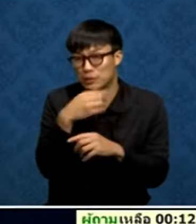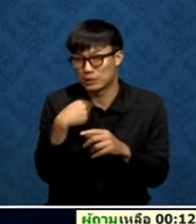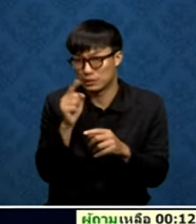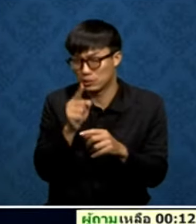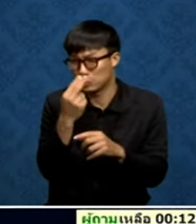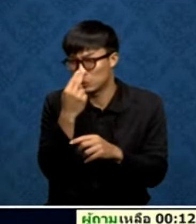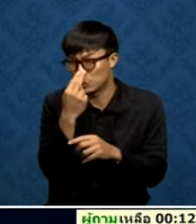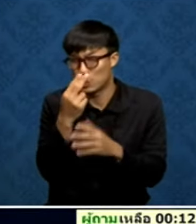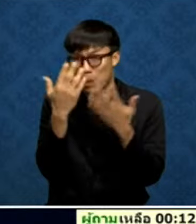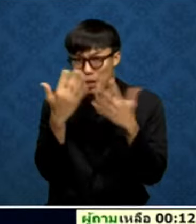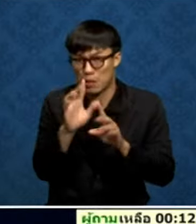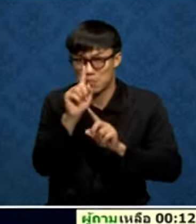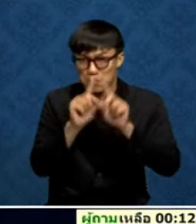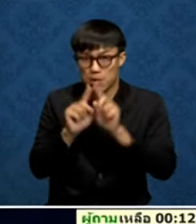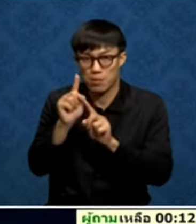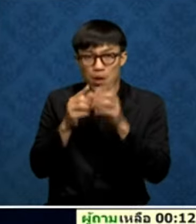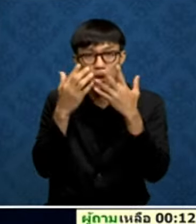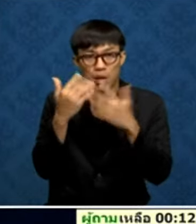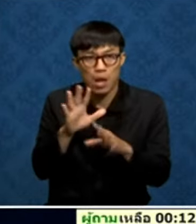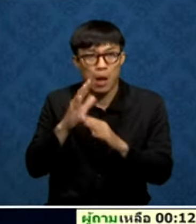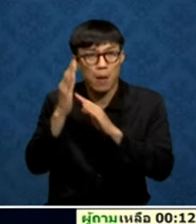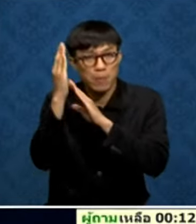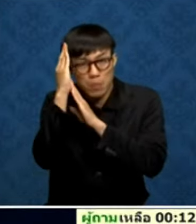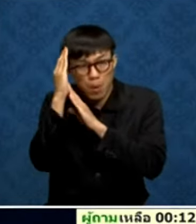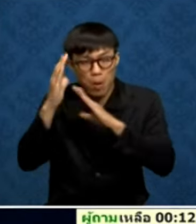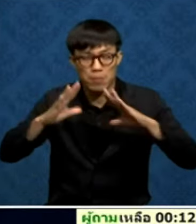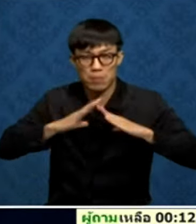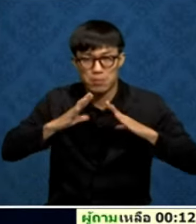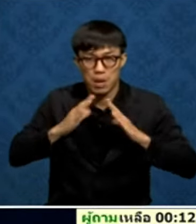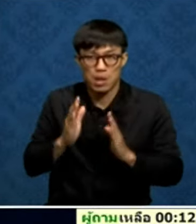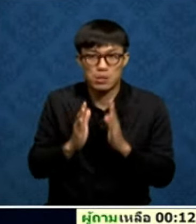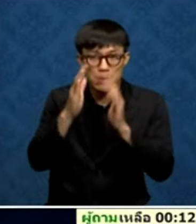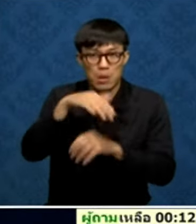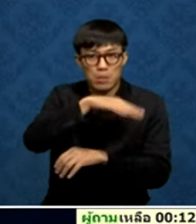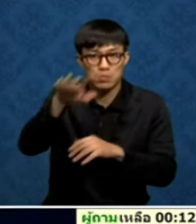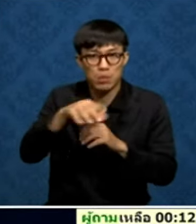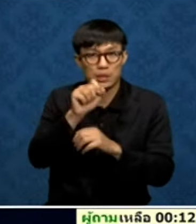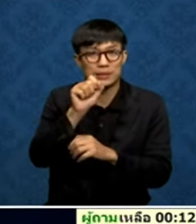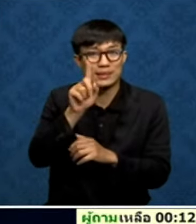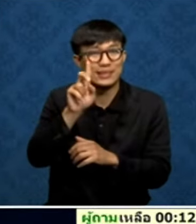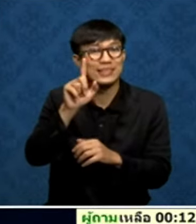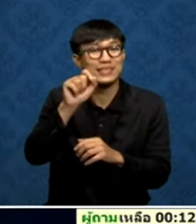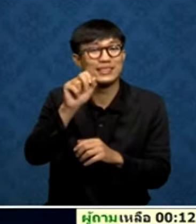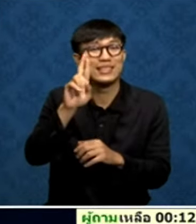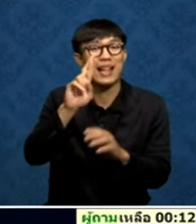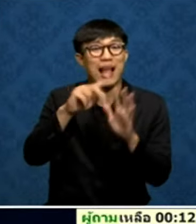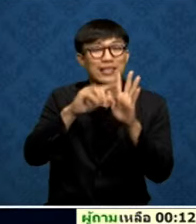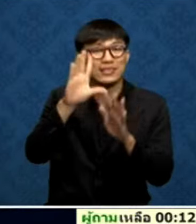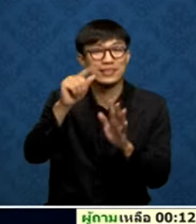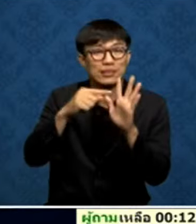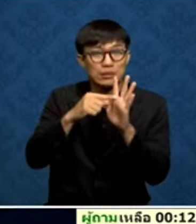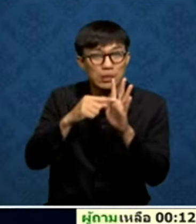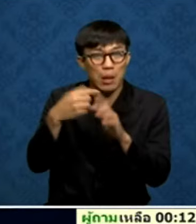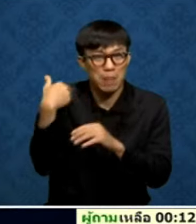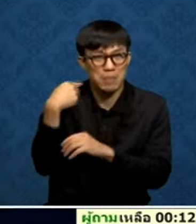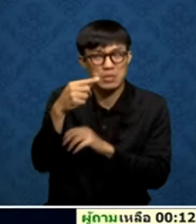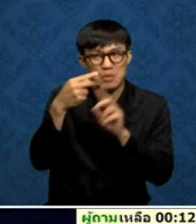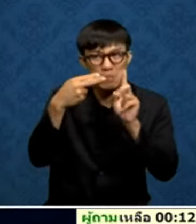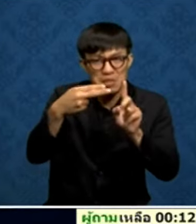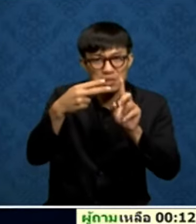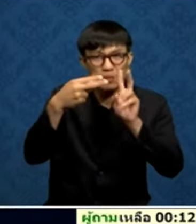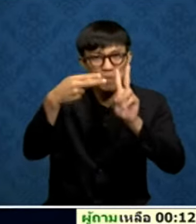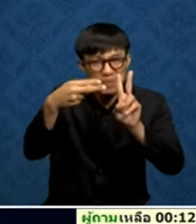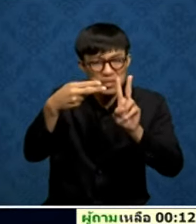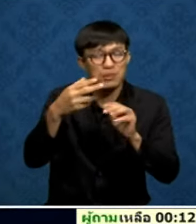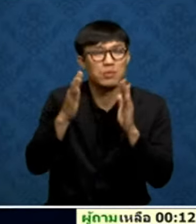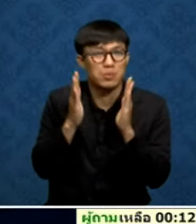ครับจากหอพักในพื้นที่ต่างๆนะครับที่กระจายอยู่ทั่วอำเภอศรีราชาอำเภอปวกแดงนะครับก็มีไม่ต่ำกว่า 10,000-20,000 คนแน่นอนครับก็ไม่แน่